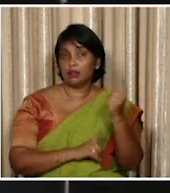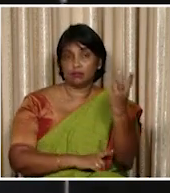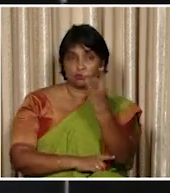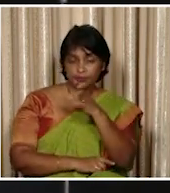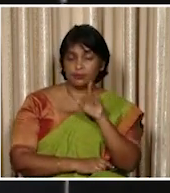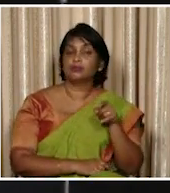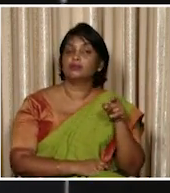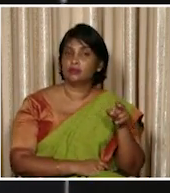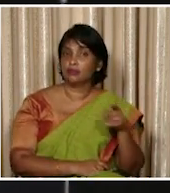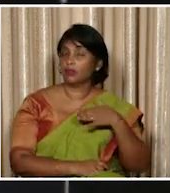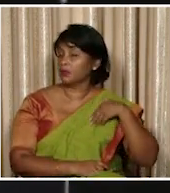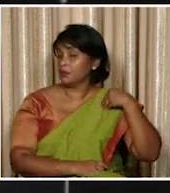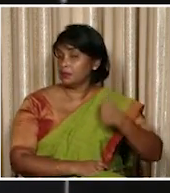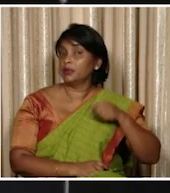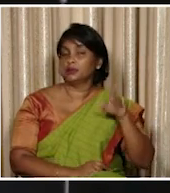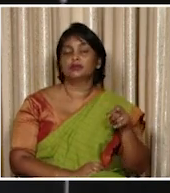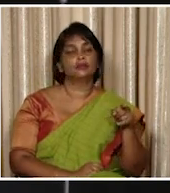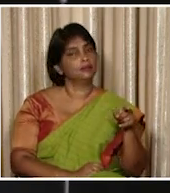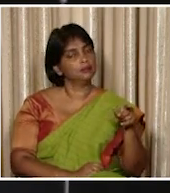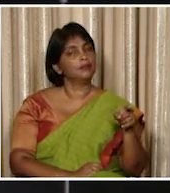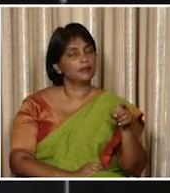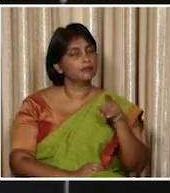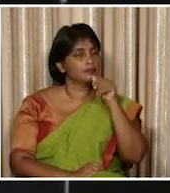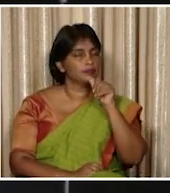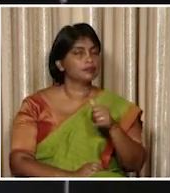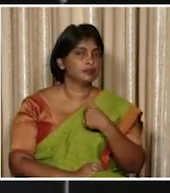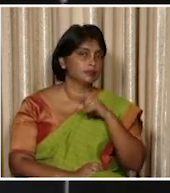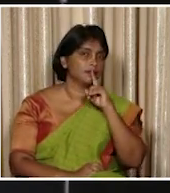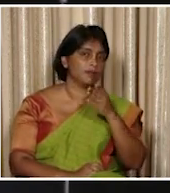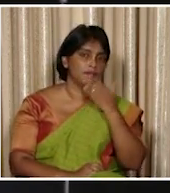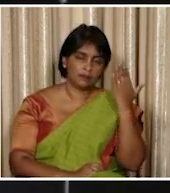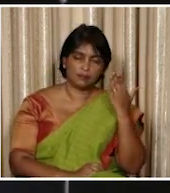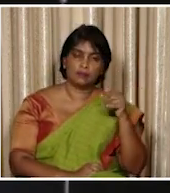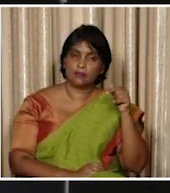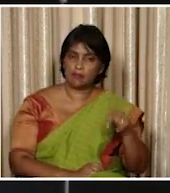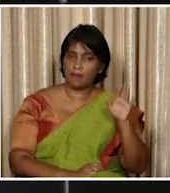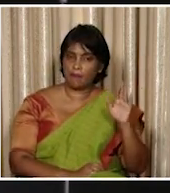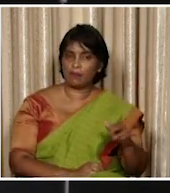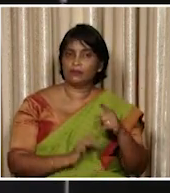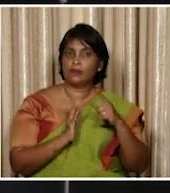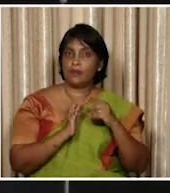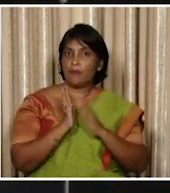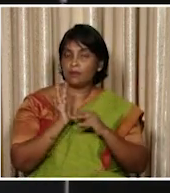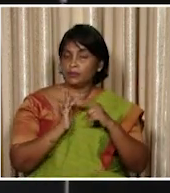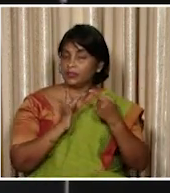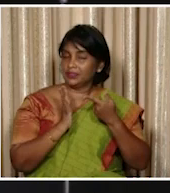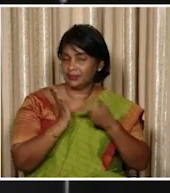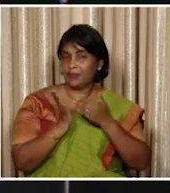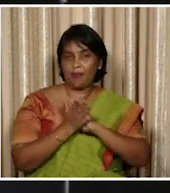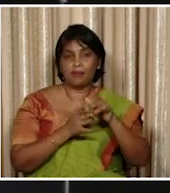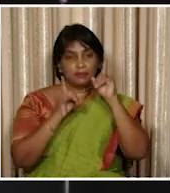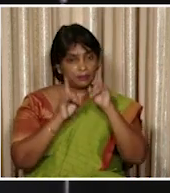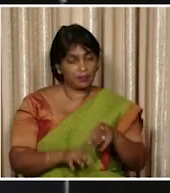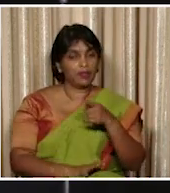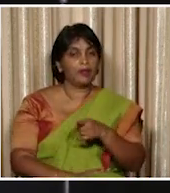එතුමා ප්‍රමුඛයක් කියලා කිව්වනම් ඒකත් නිවැරදි කියලා මට කියන්න පුළුවන්. අපේ දැනට ඉන්න අපේ ඉම්තියාස් බාකර් මාකරවණි අය